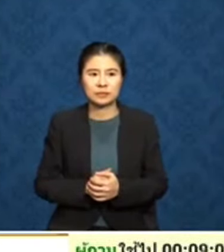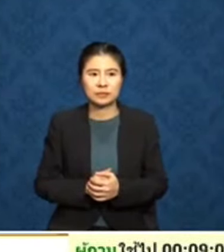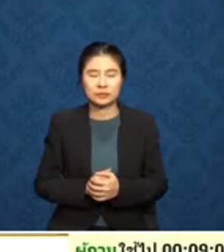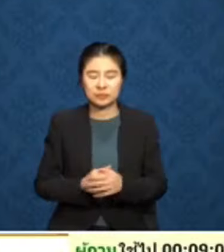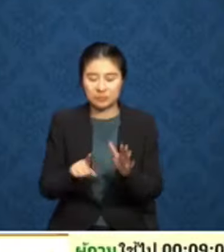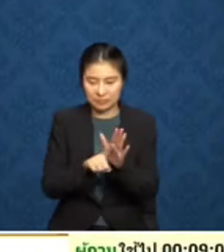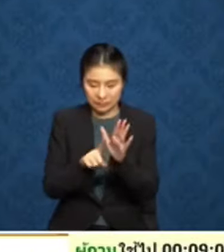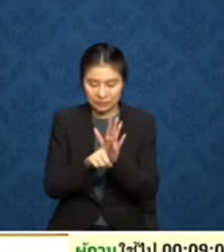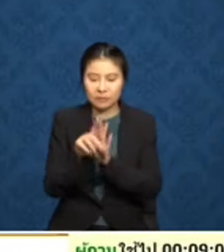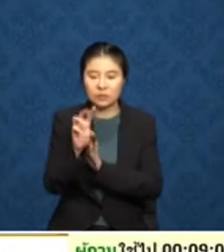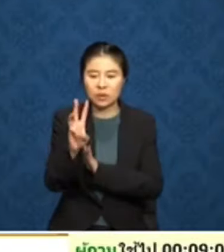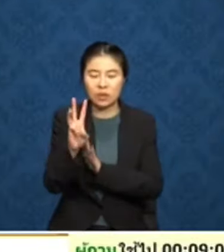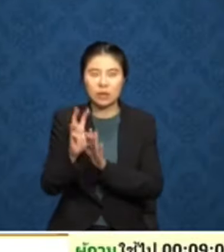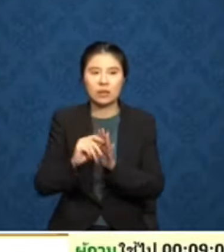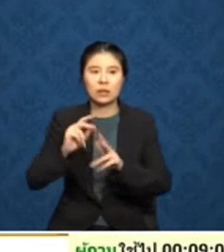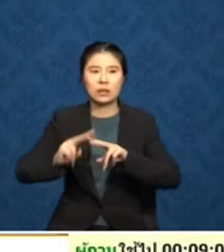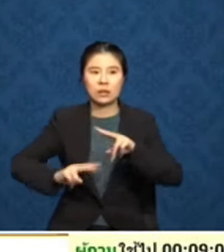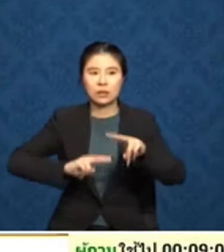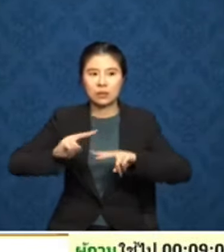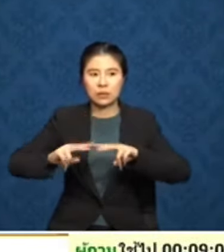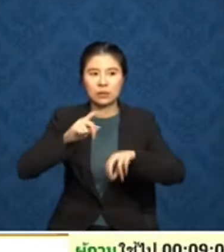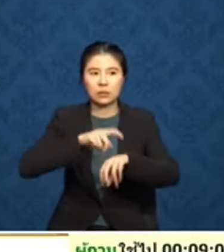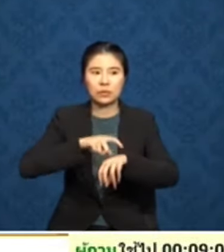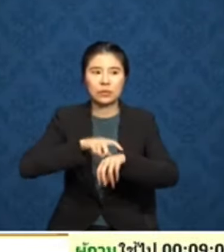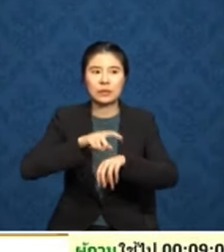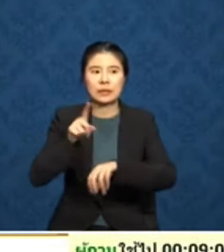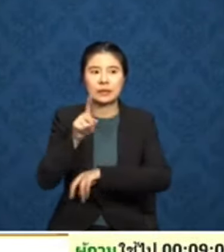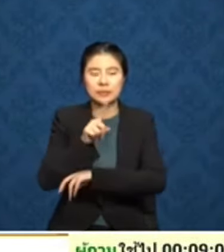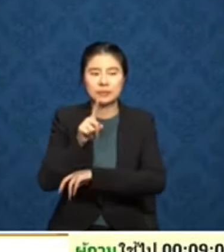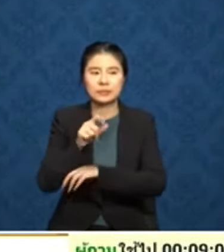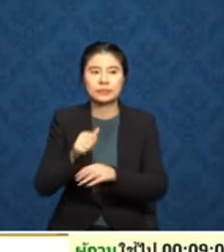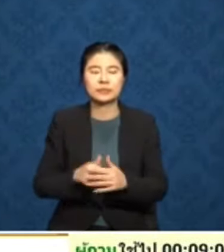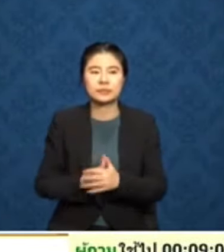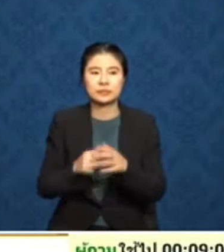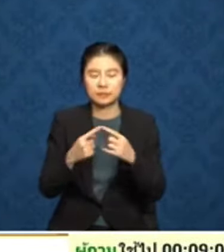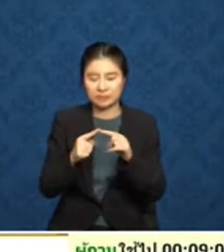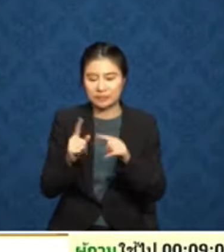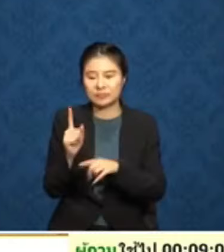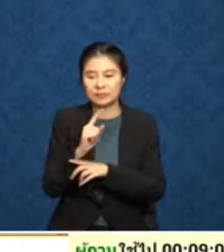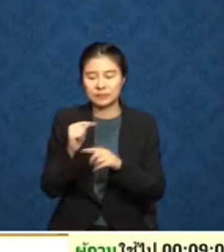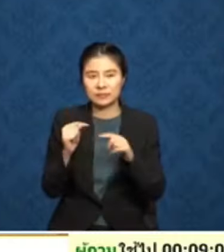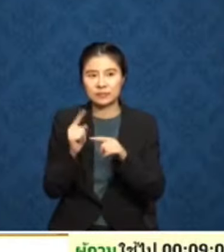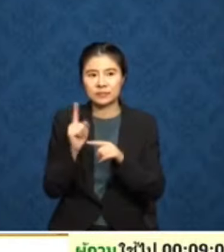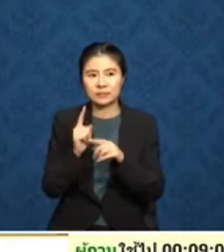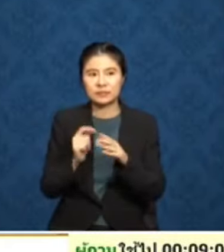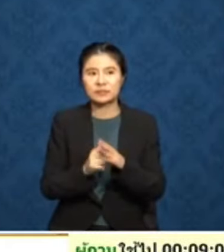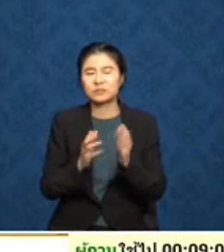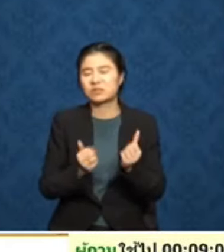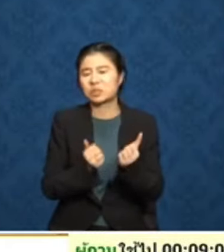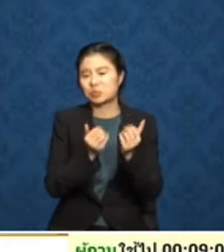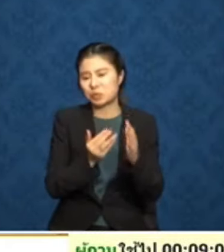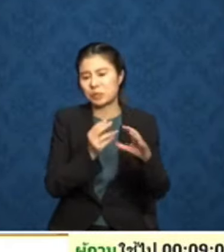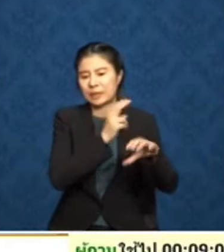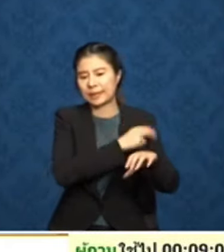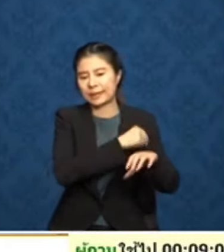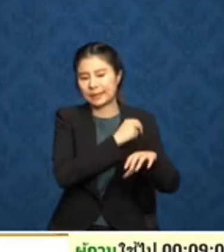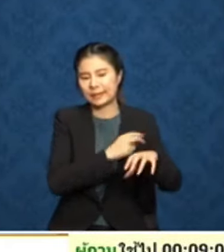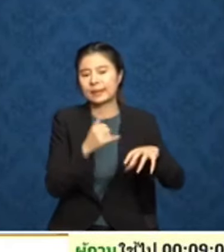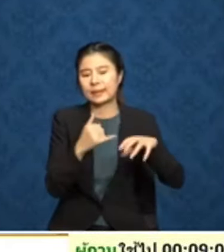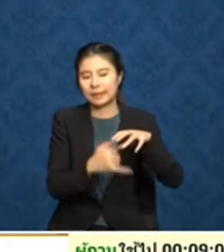ครั้งนะคะแล้วก็ต้องดูแลระยะเวลาเท่านี้เท่านั้นแต่หน้างานจริงก็คือหลังจากที่พาไปรักษาค่ะ 2-3 เ